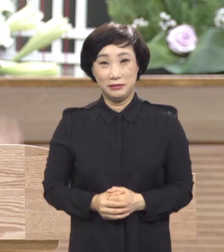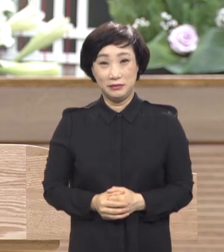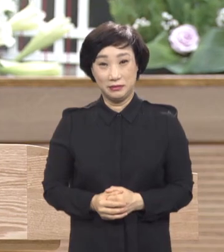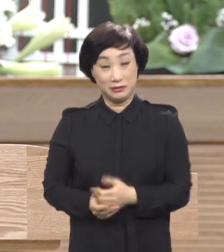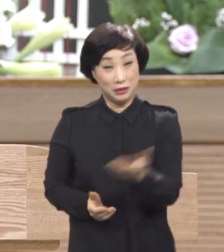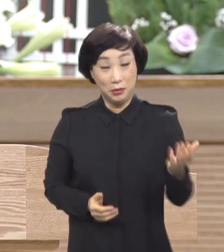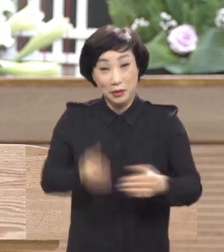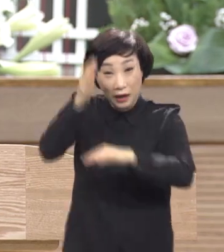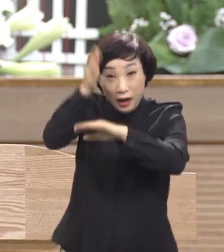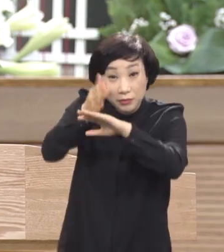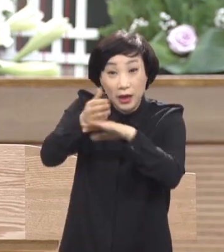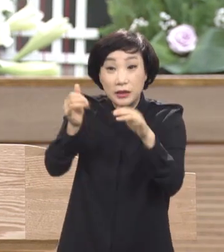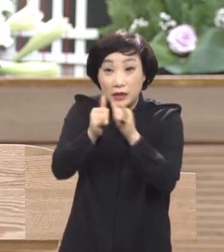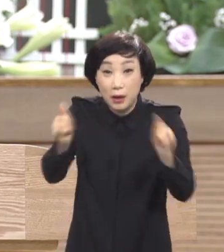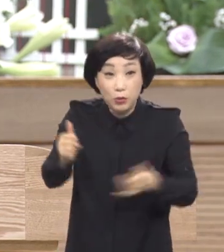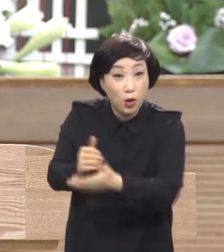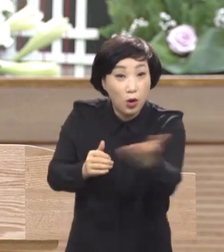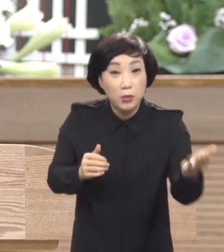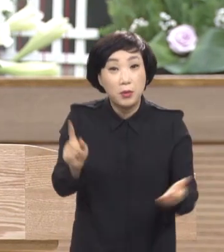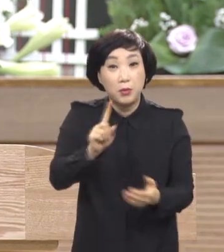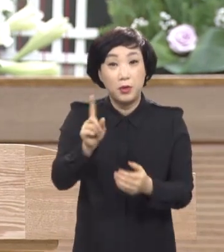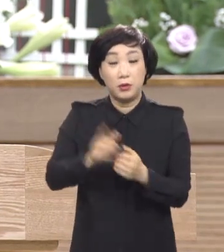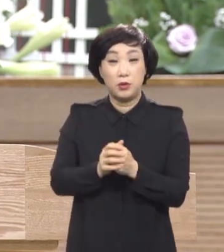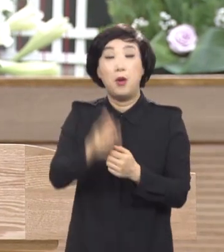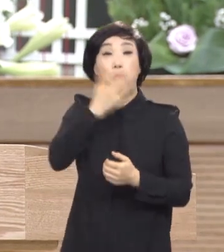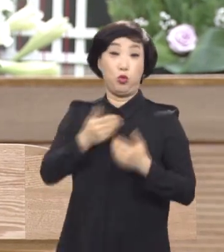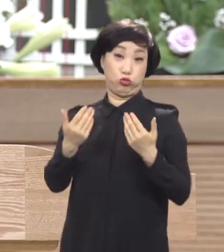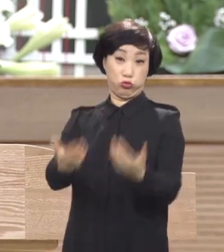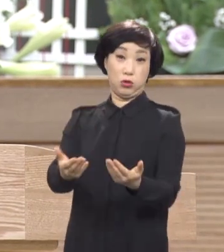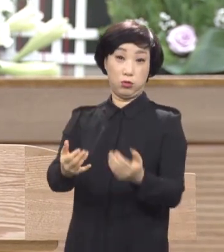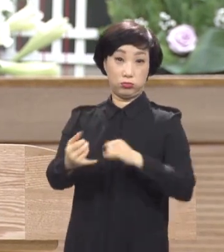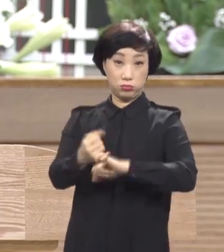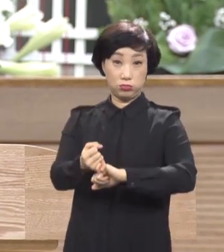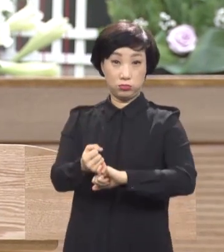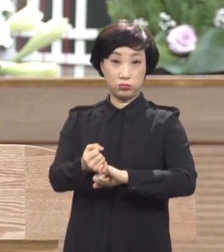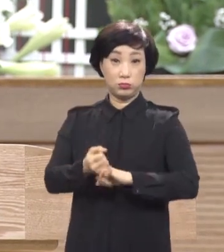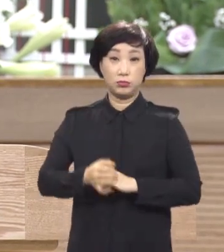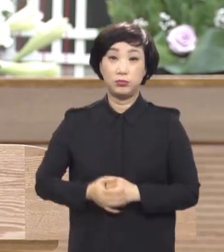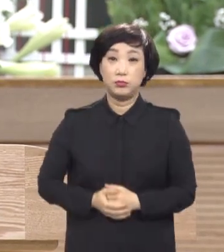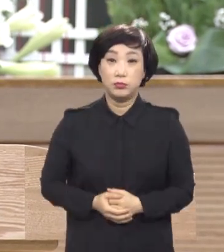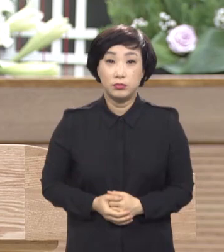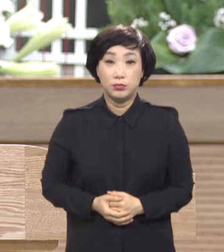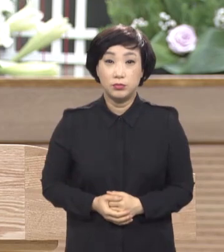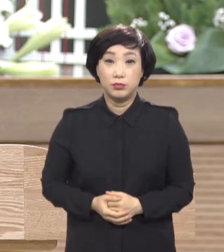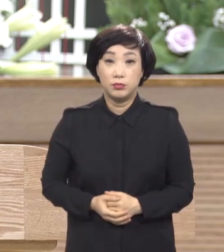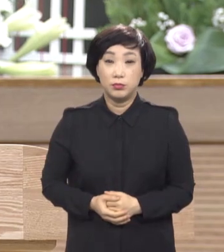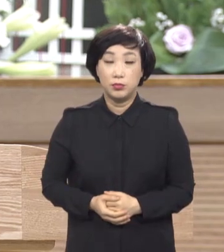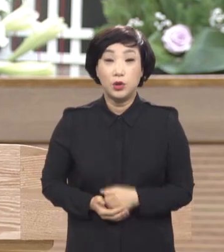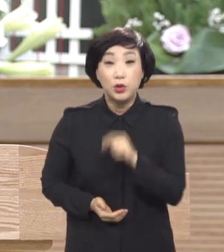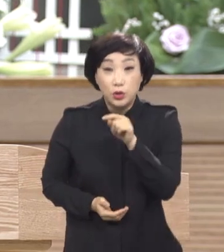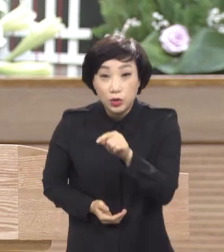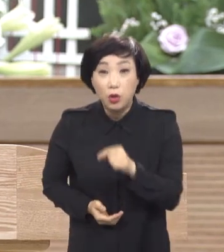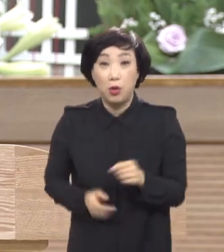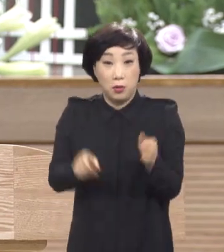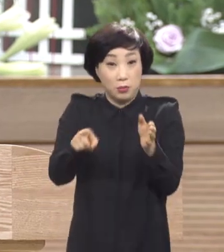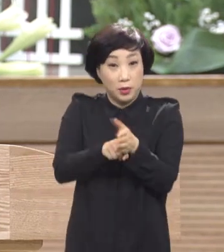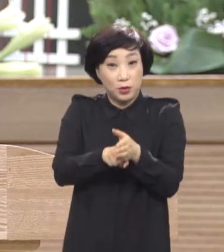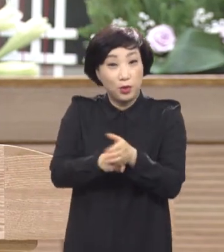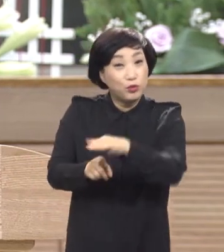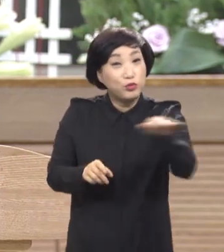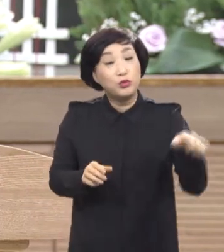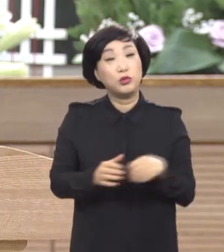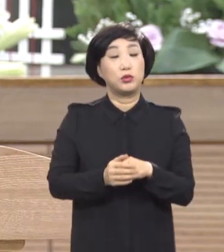감사하는 자인에게는 반드시 복을 주신다고 말씀했으니 그걸 믿거든